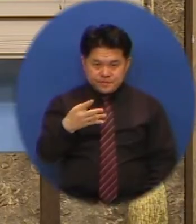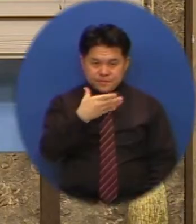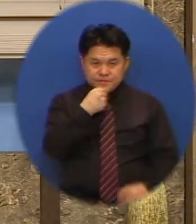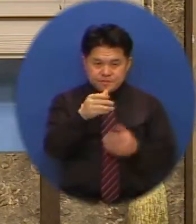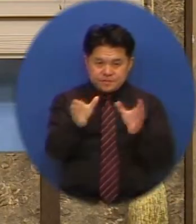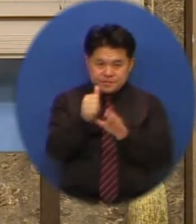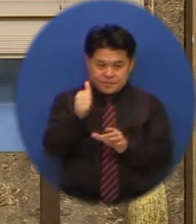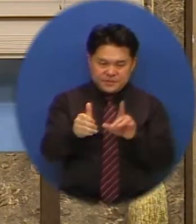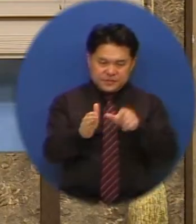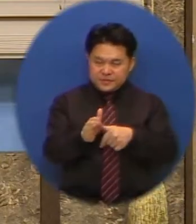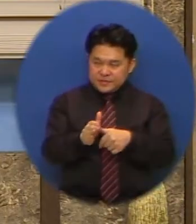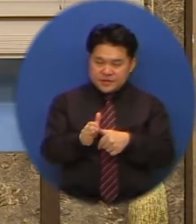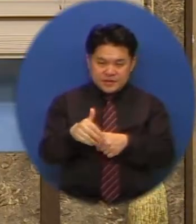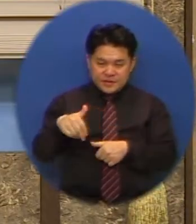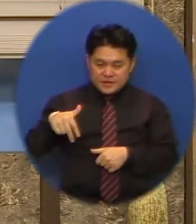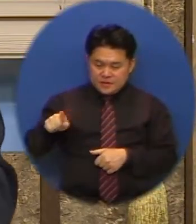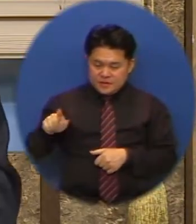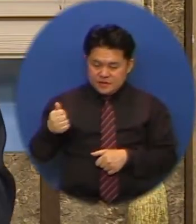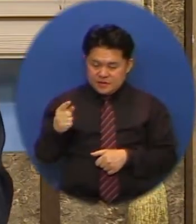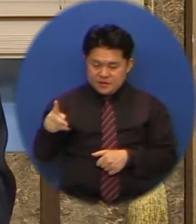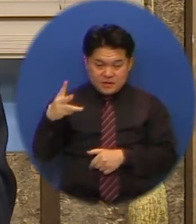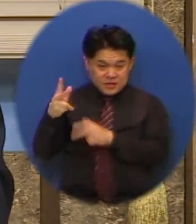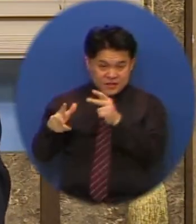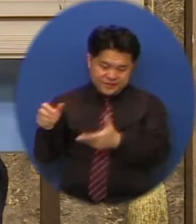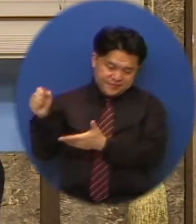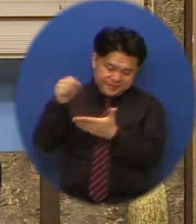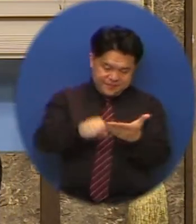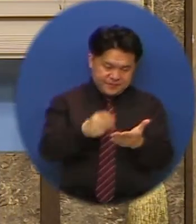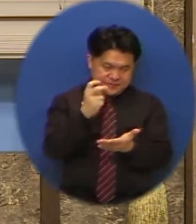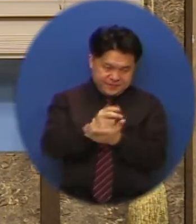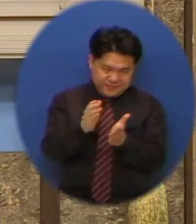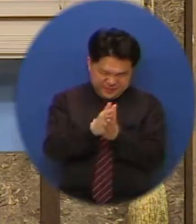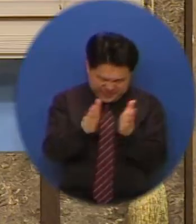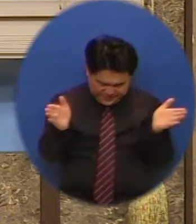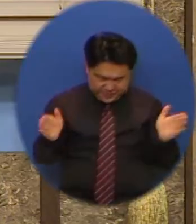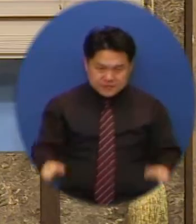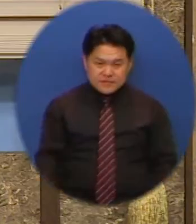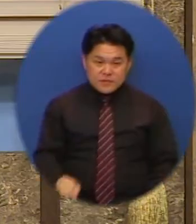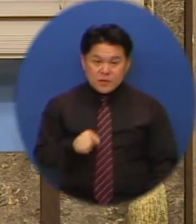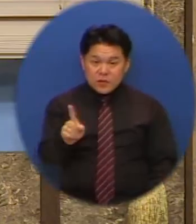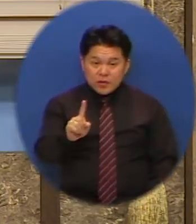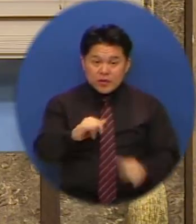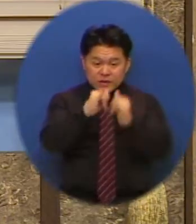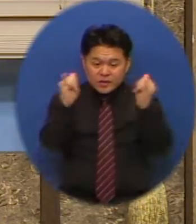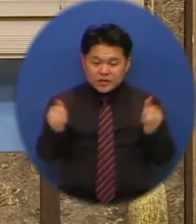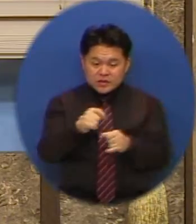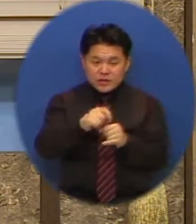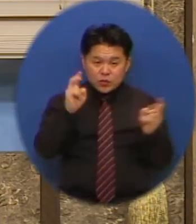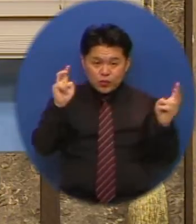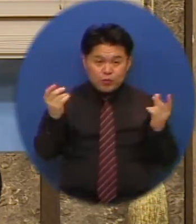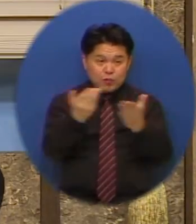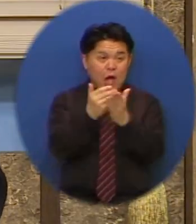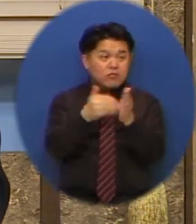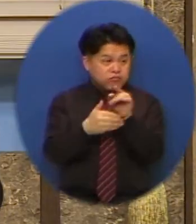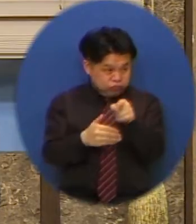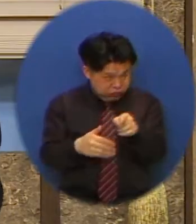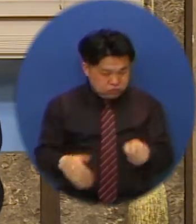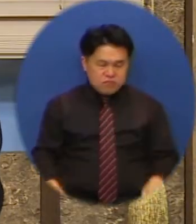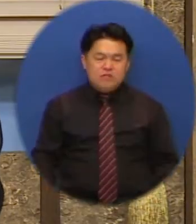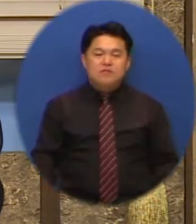할 때 그거를 제도화를 했고요. 예. 그게 지금 사회적 기업으로 발전했습니다. 예. 사회적 기업.